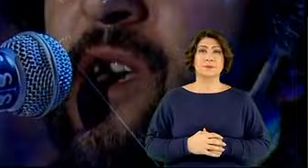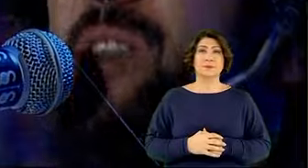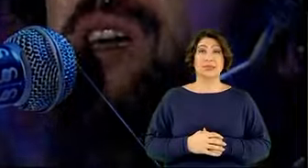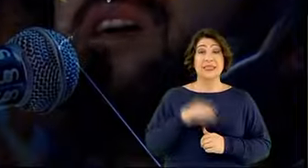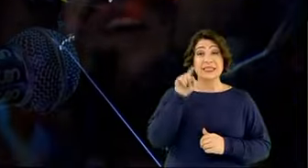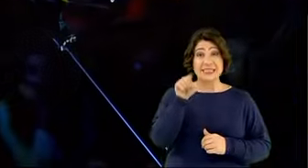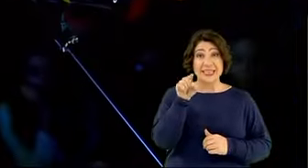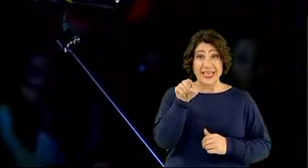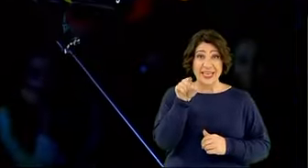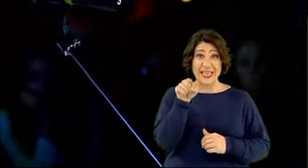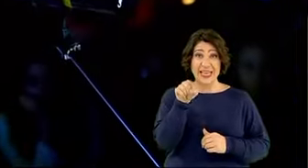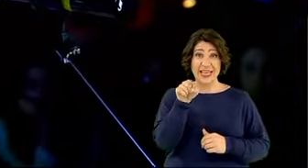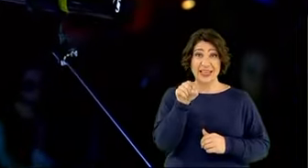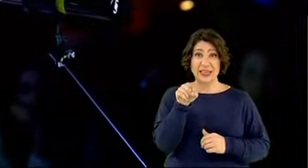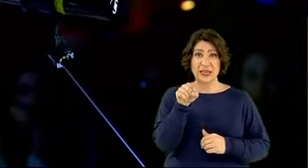Seni